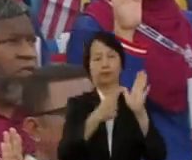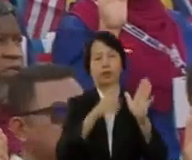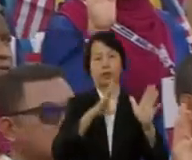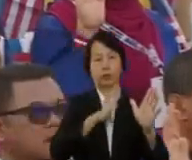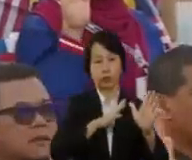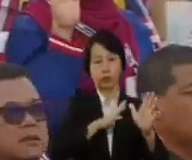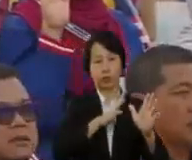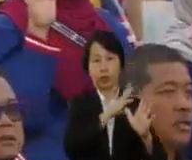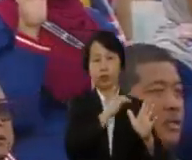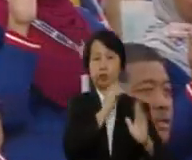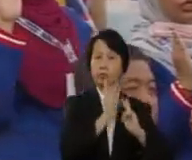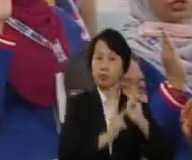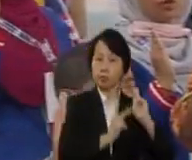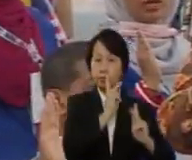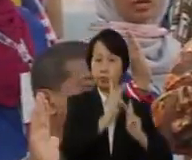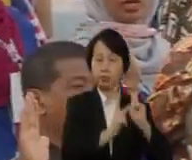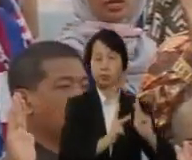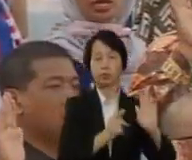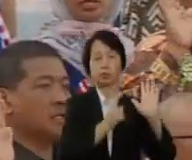kesopanan dan kesusilaan.